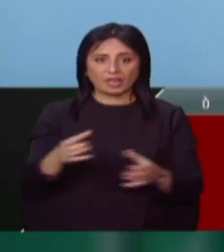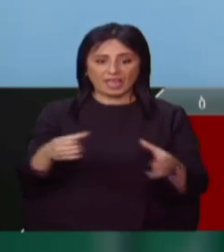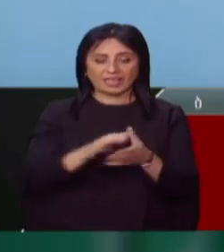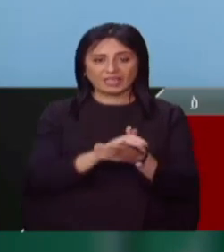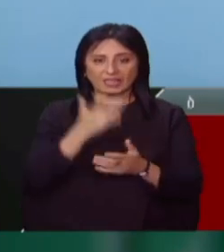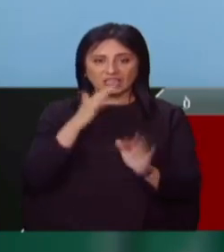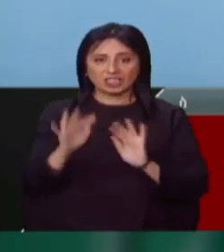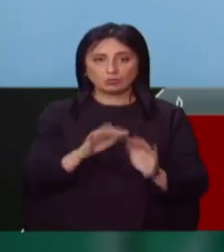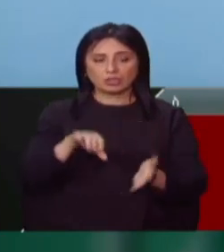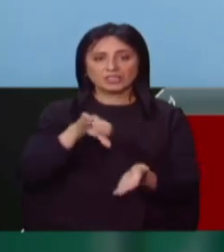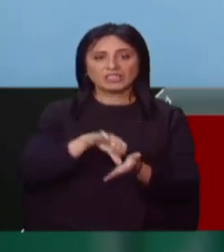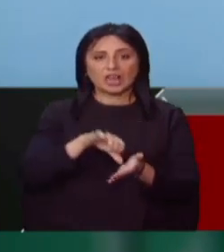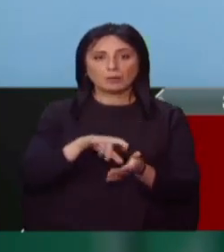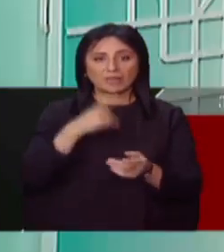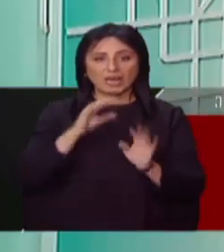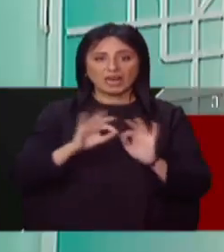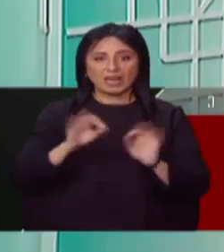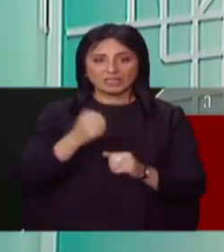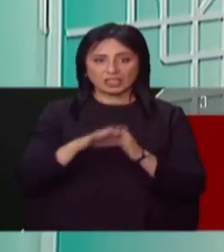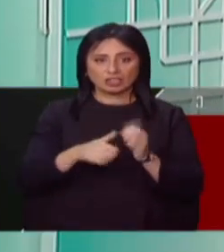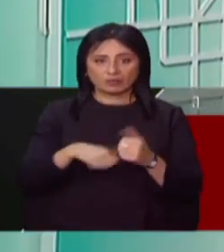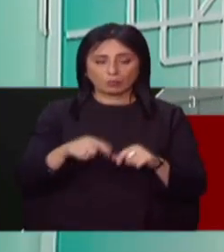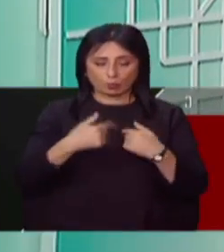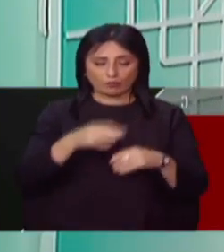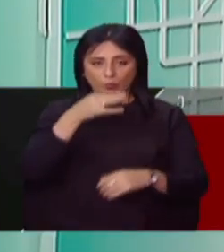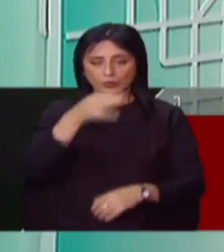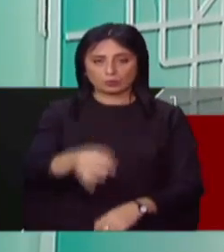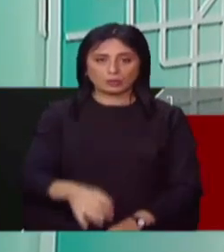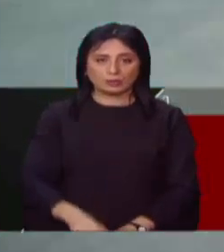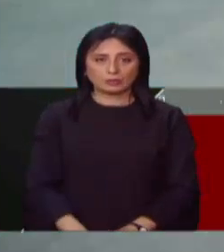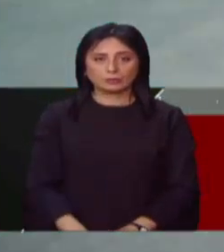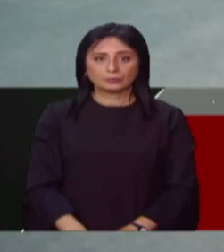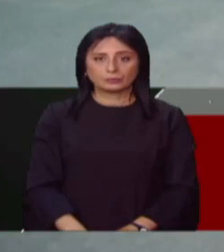ერთიანობა ნაციონალური მოძრაობის წარმომადგენლის განცხადებას ცესკოში უპასუხეს.